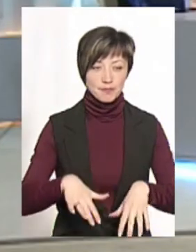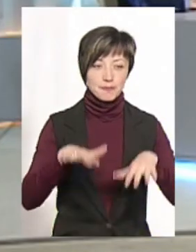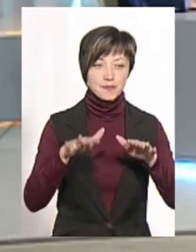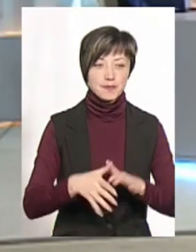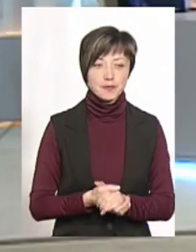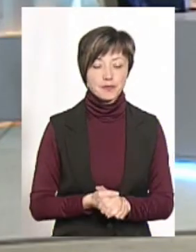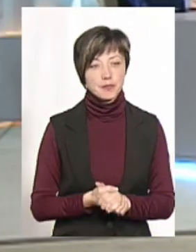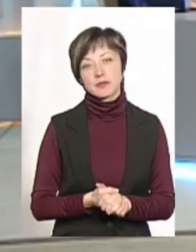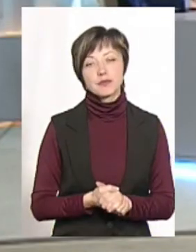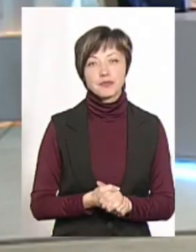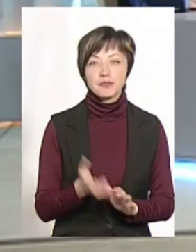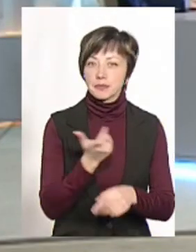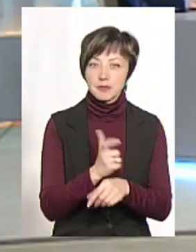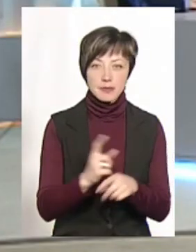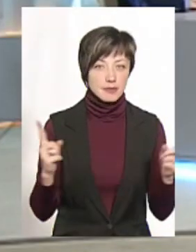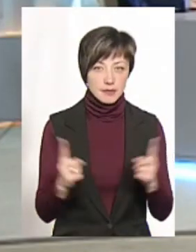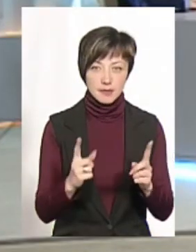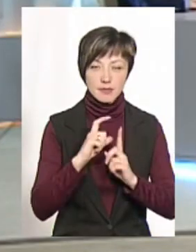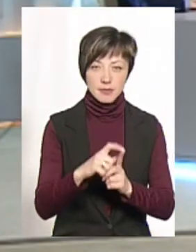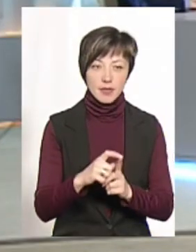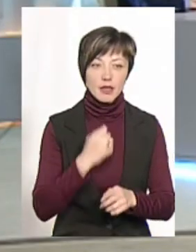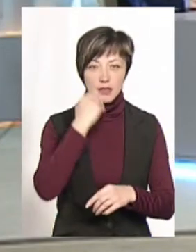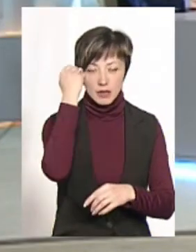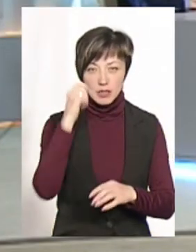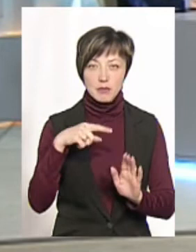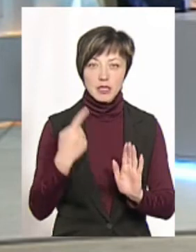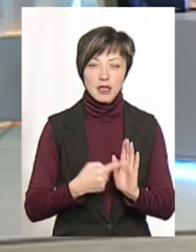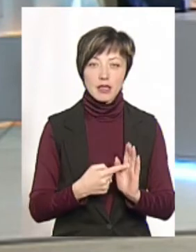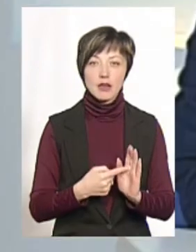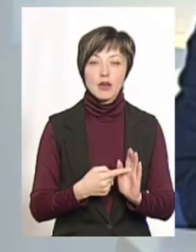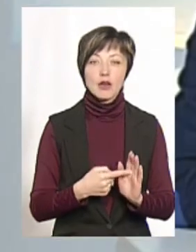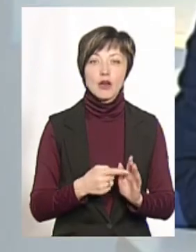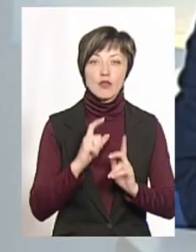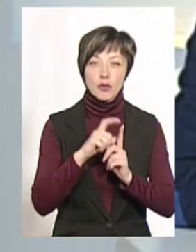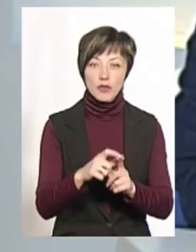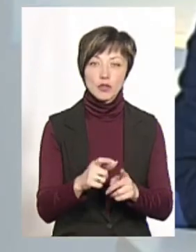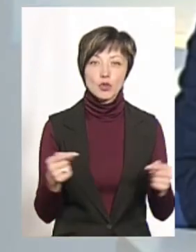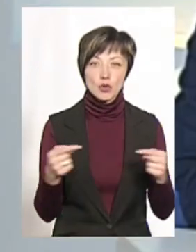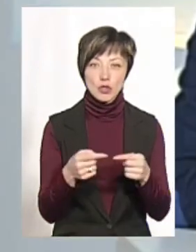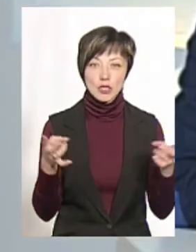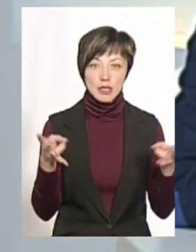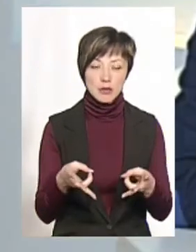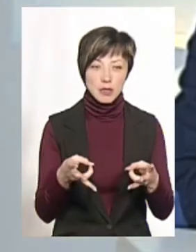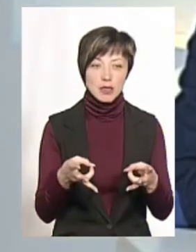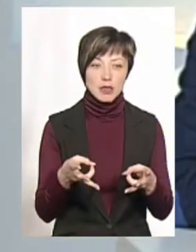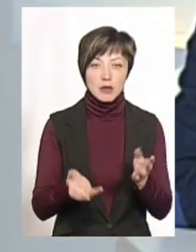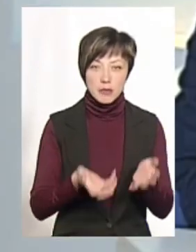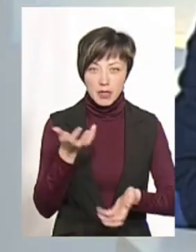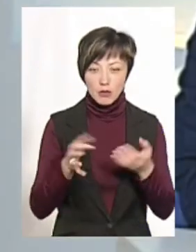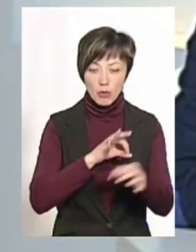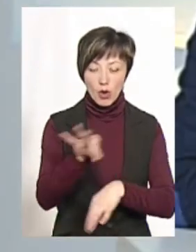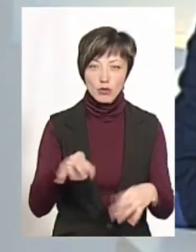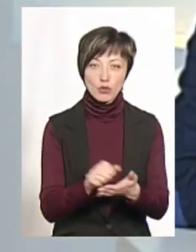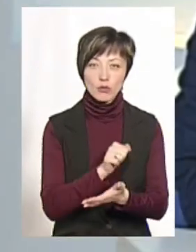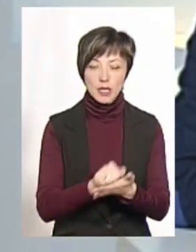Прошу, пане Олександре, максимально лаконічні відповіді. Я вам дякую, власне, за запитання. Щоб відповісти на нього точно, треба дійсно підняти